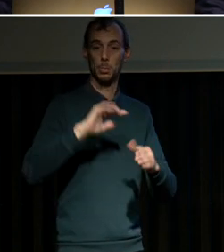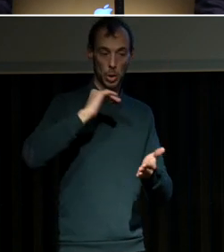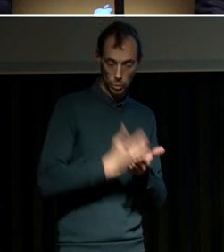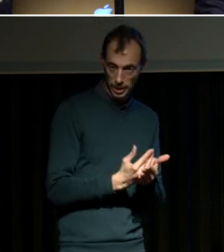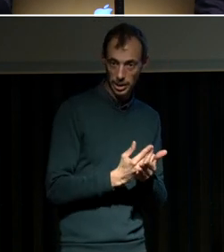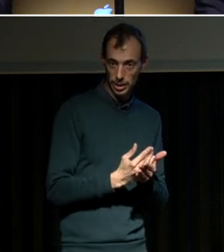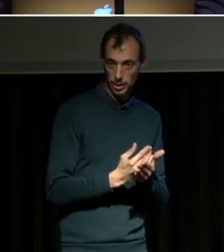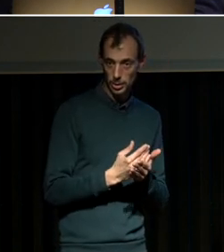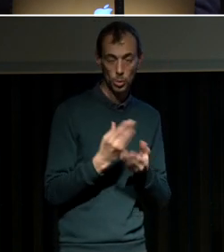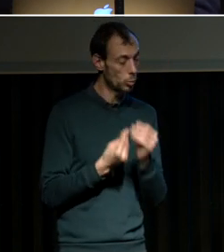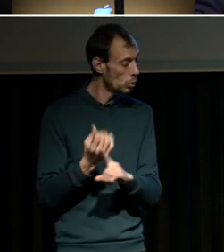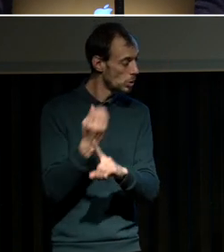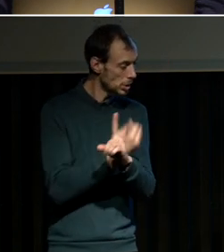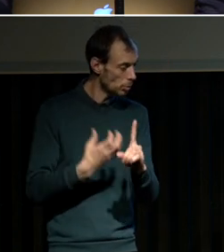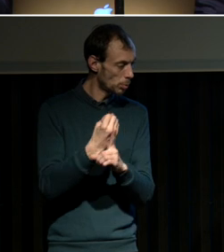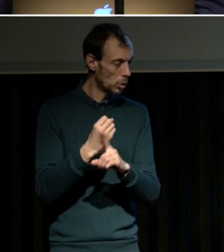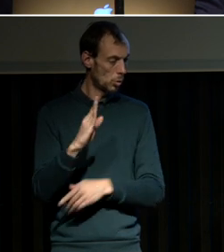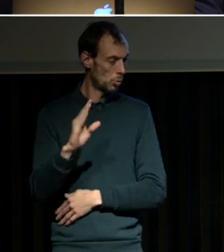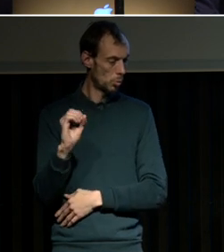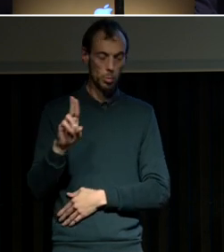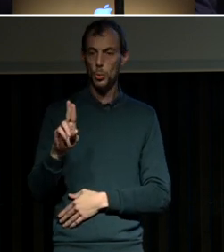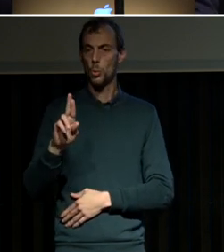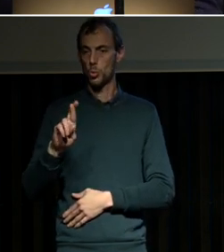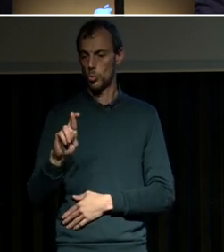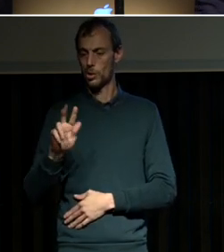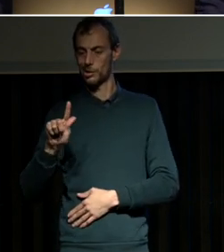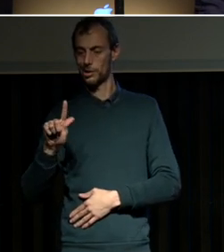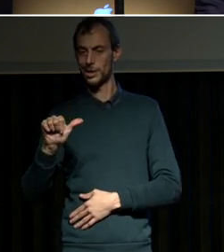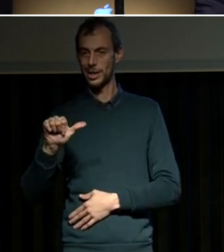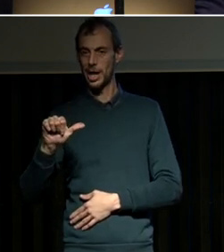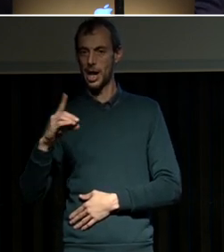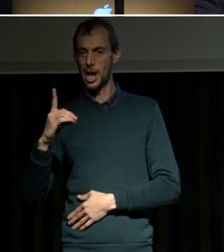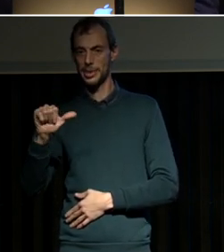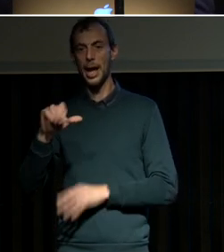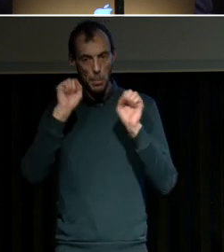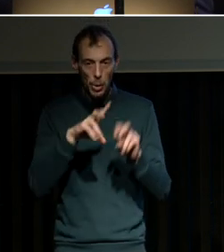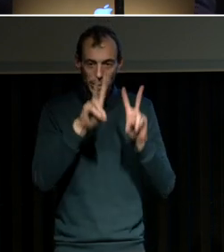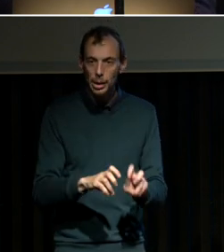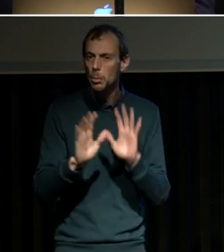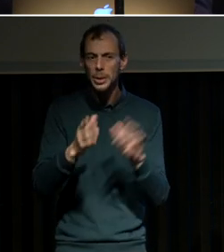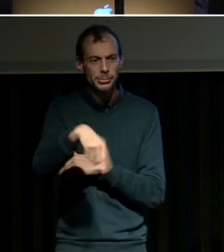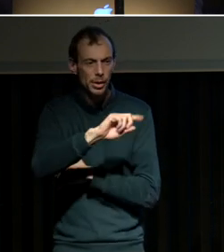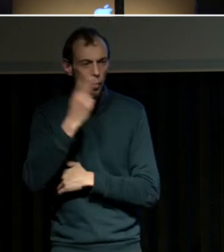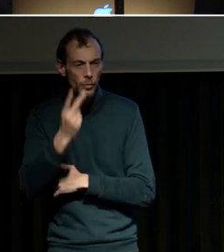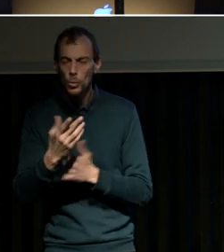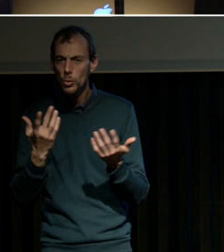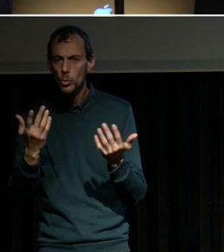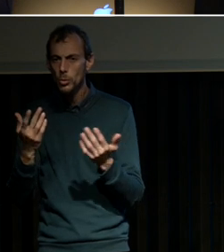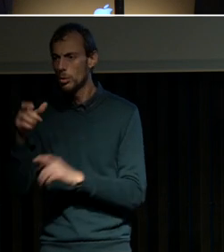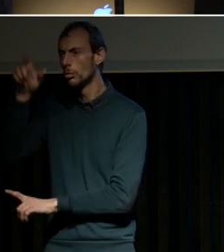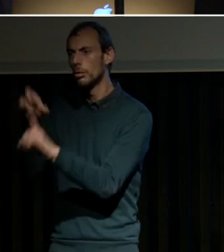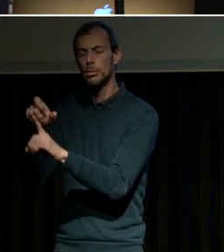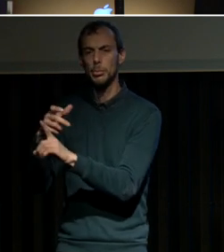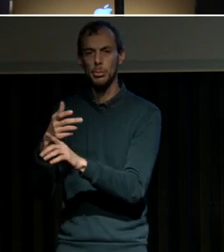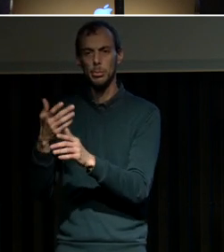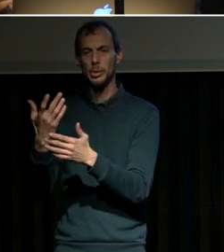Brugada. Le syndrome de Brugada, vous savez, c'est typiquement ce qui est arrivé à ce footballeur danois pendant l'Euro qui s'est écroulé sur la